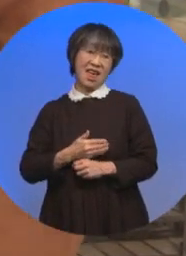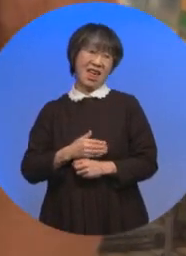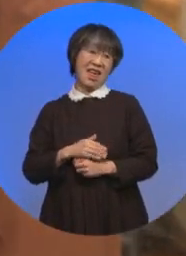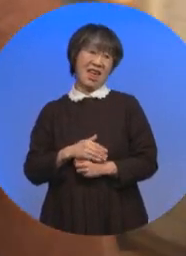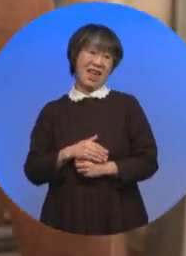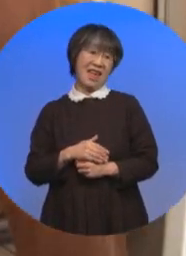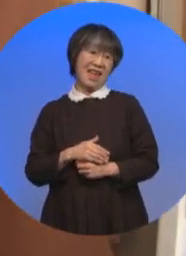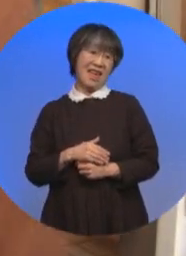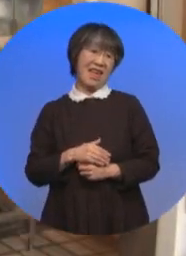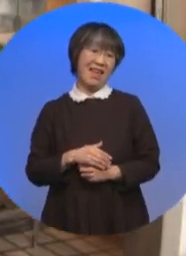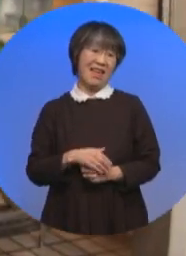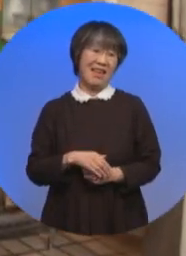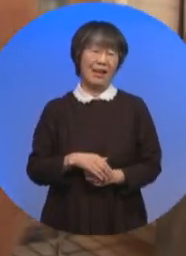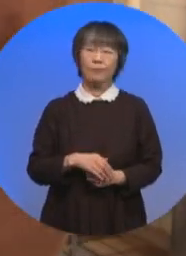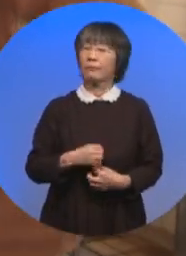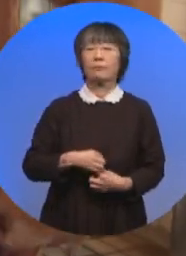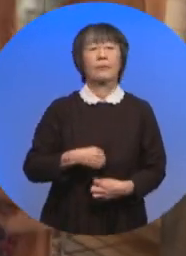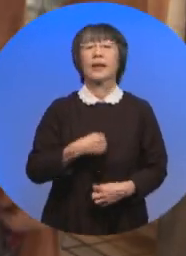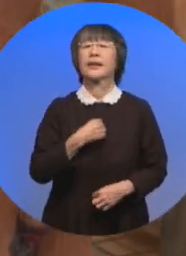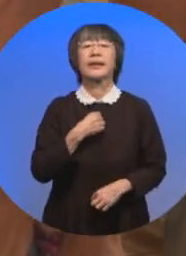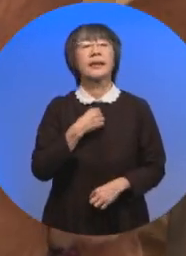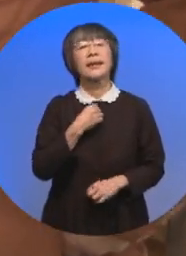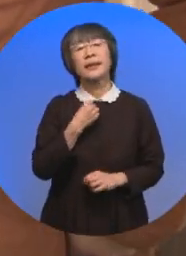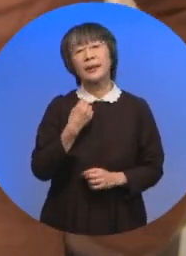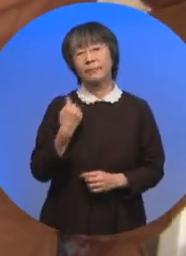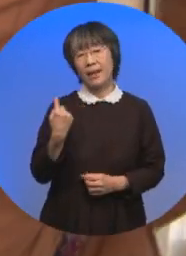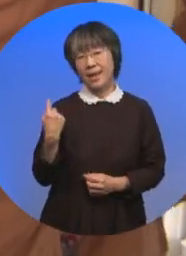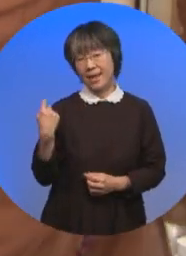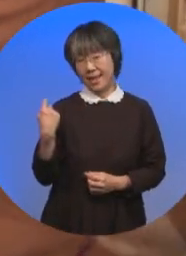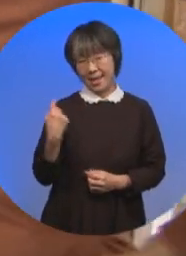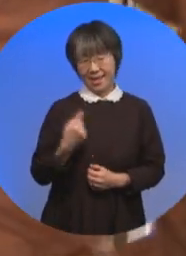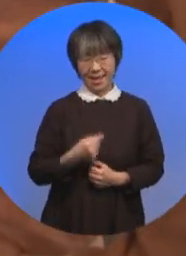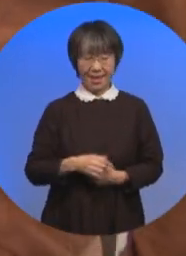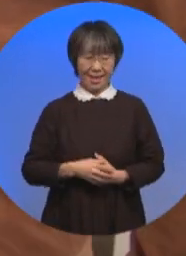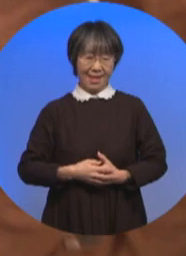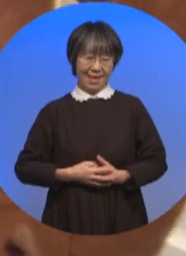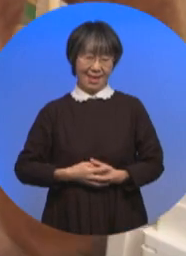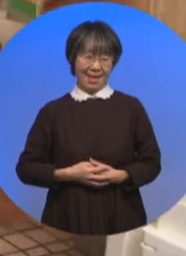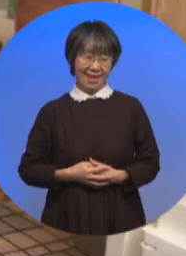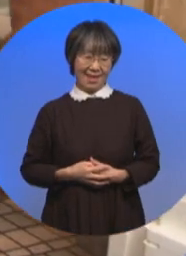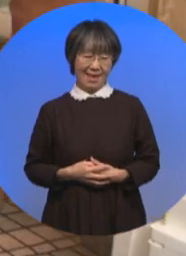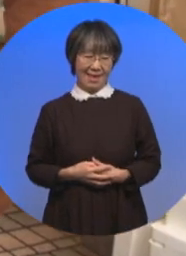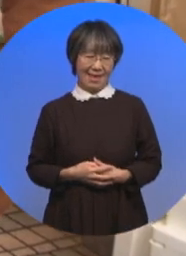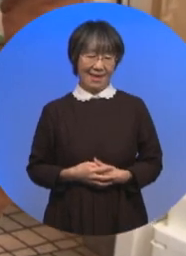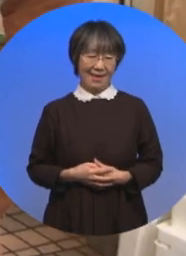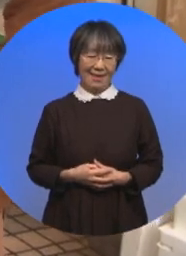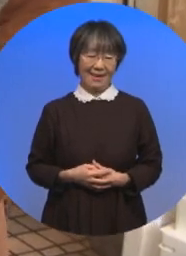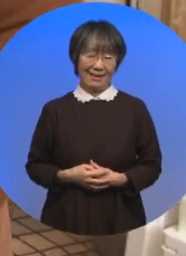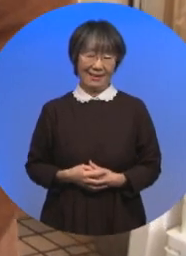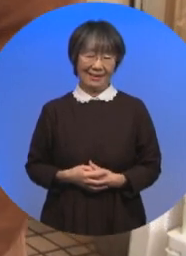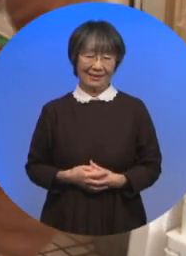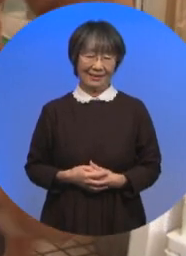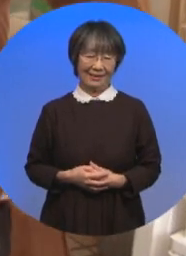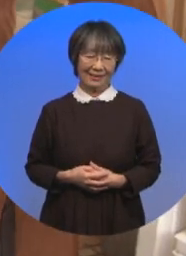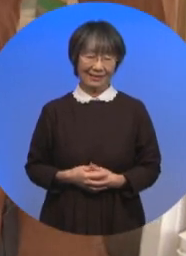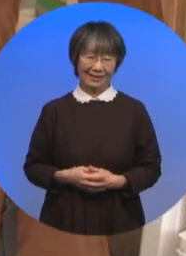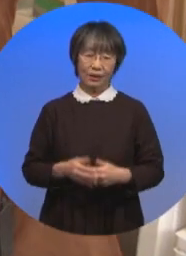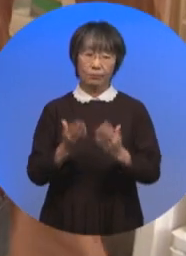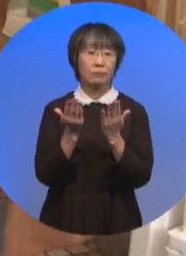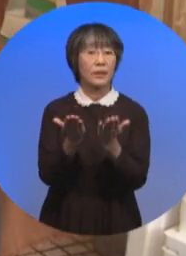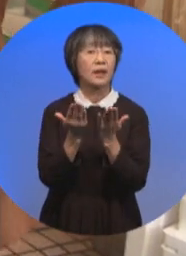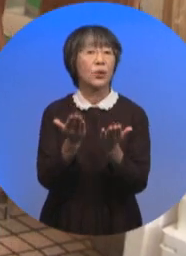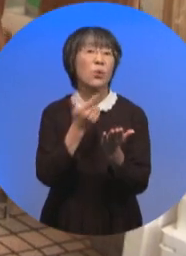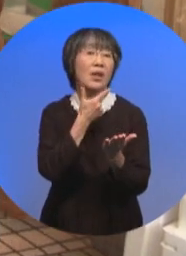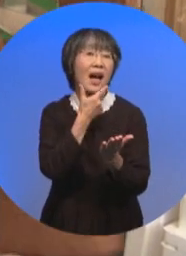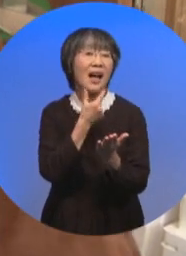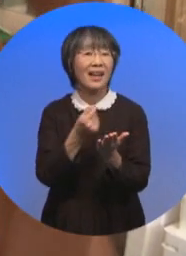ね。ちゃんと知ってるね。 真面目で、 真面目やもんな。 はい、真面目でね、ちゃんと 大好きでね。 勉強大